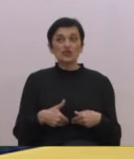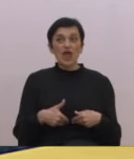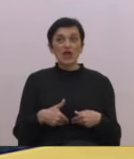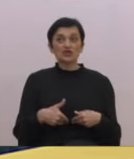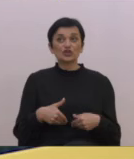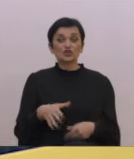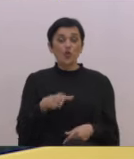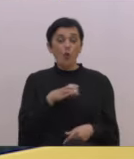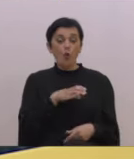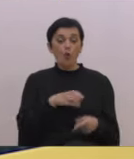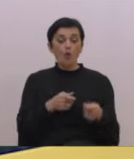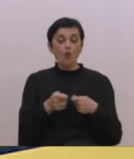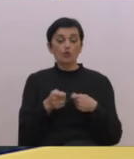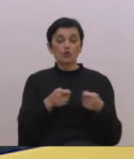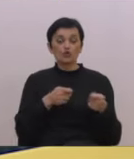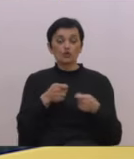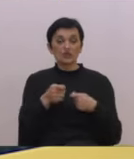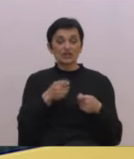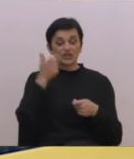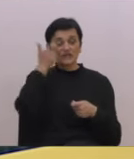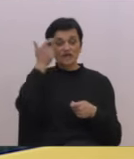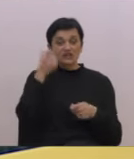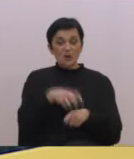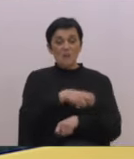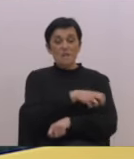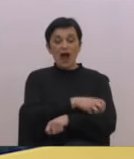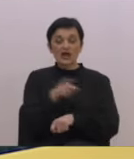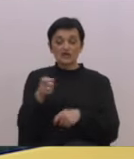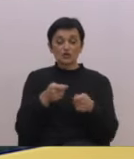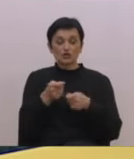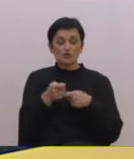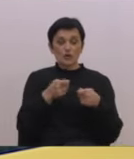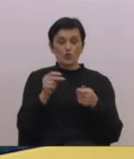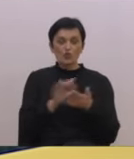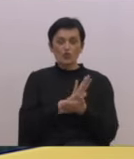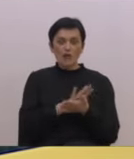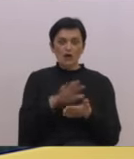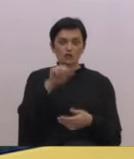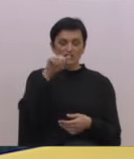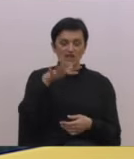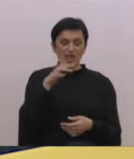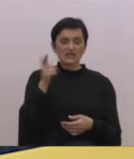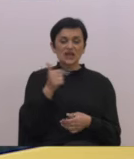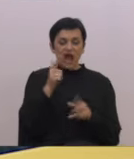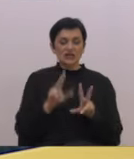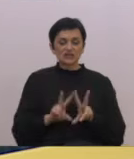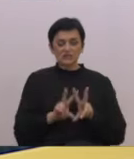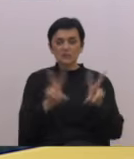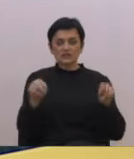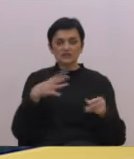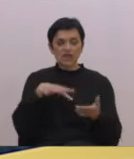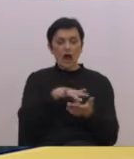ოლიგარქი ივანიშვილის პარტიის მართლობის პირობებში, რომელიც უფასო დენს, უფასო ფულს პირდებოდა საქართველოს